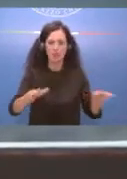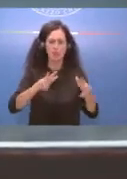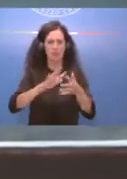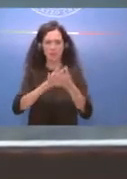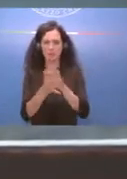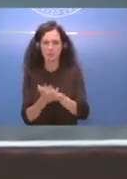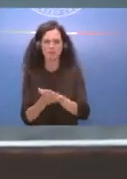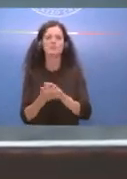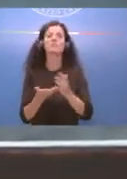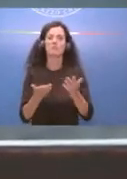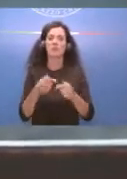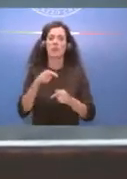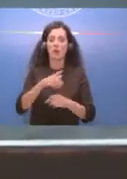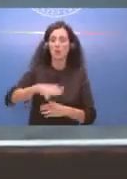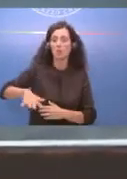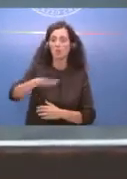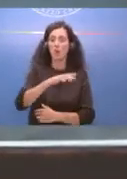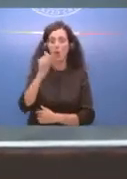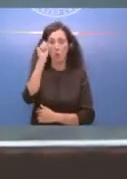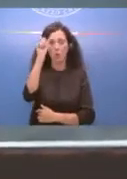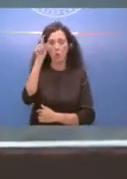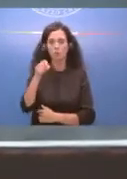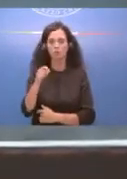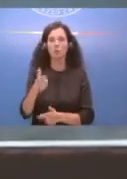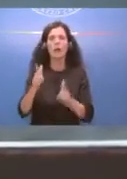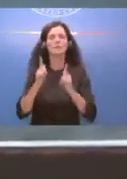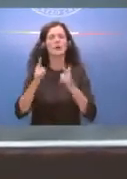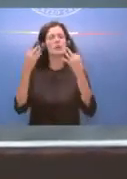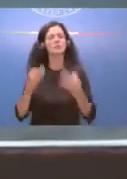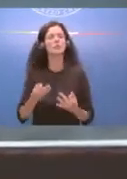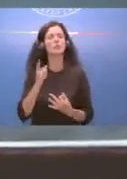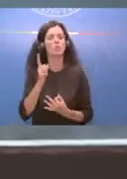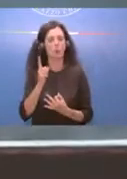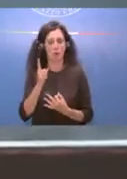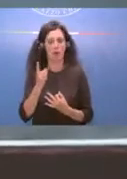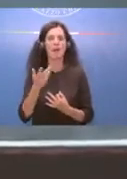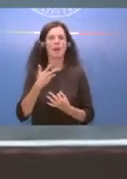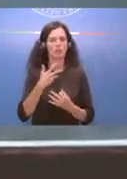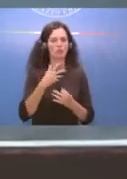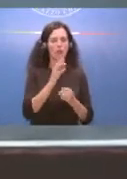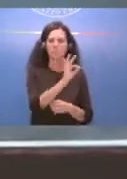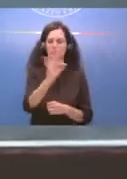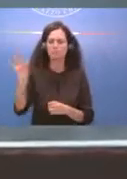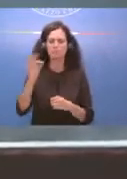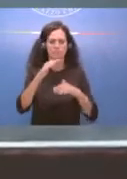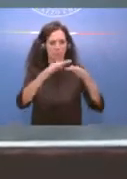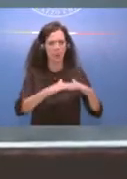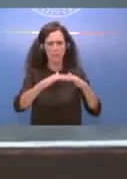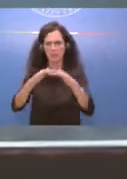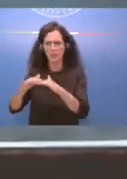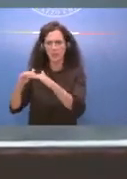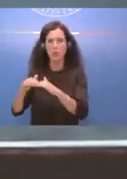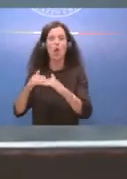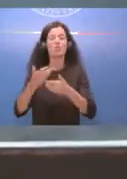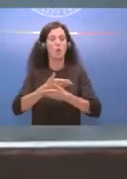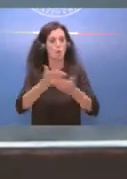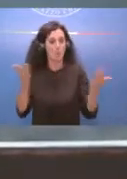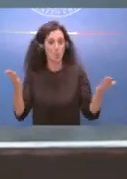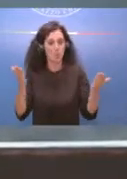oggi ci rassicurano che gli oggetti catalogati studiati disposti in dialogo con il pubblico e adesso resi accessibili